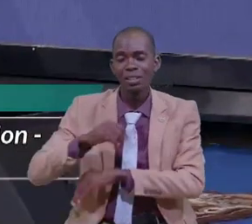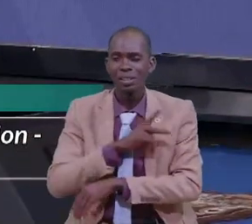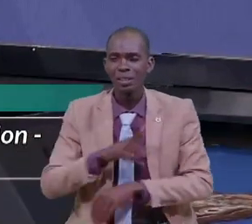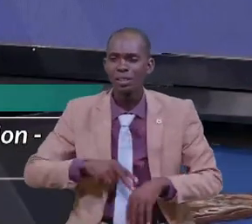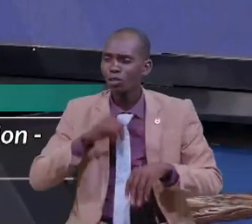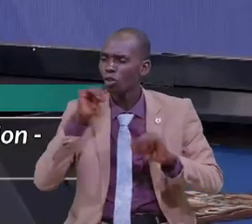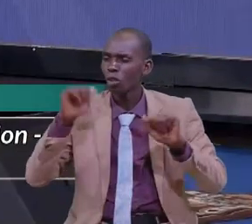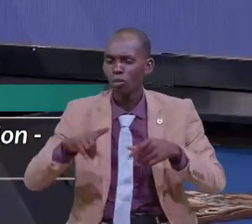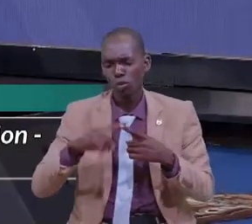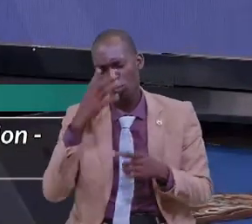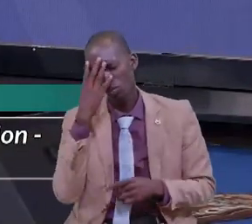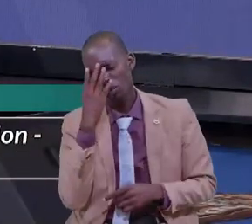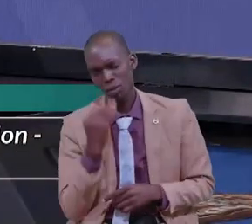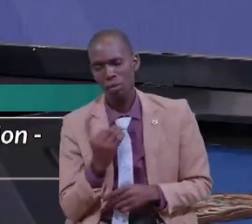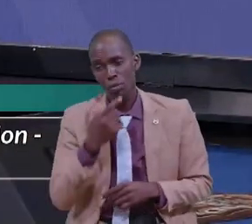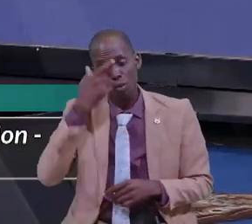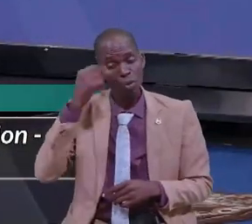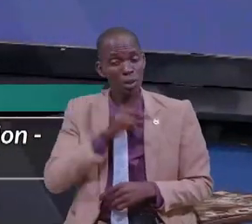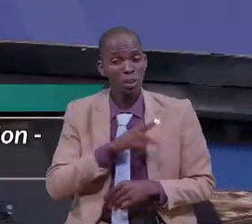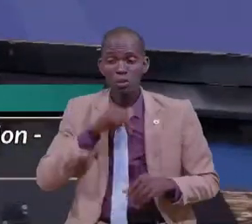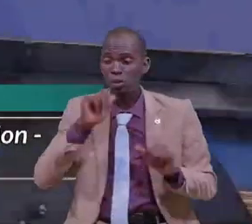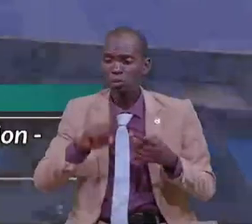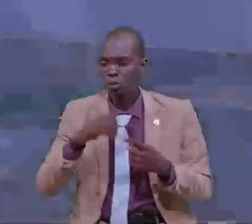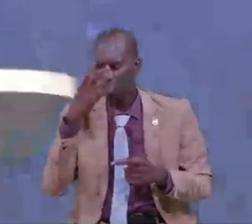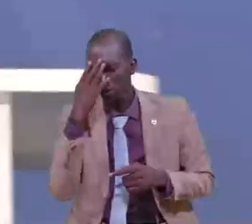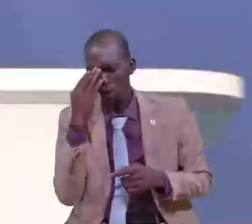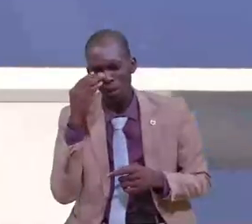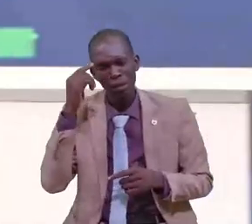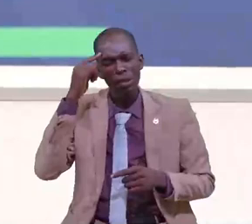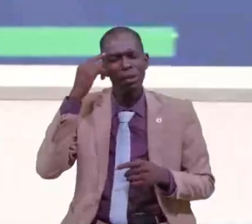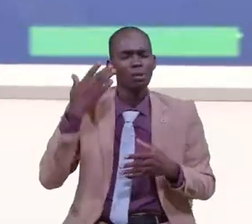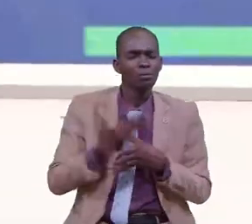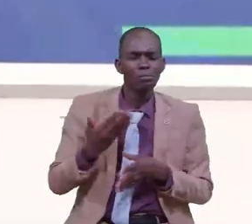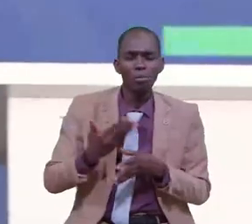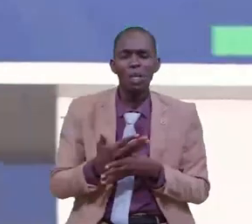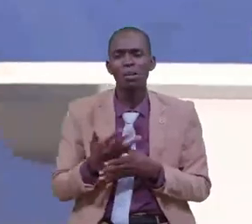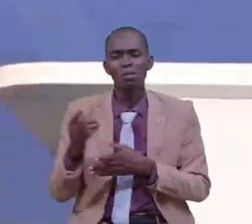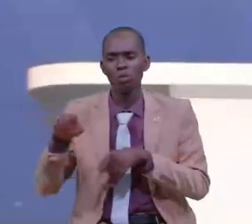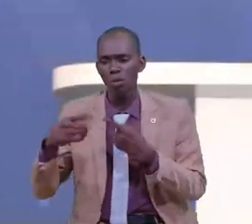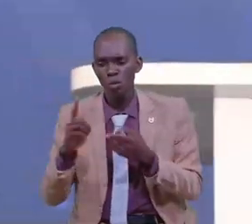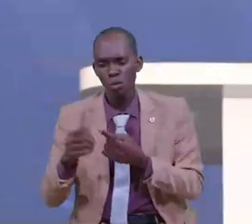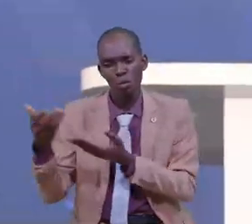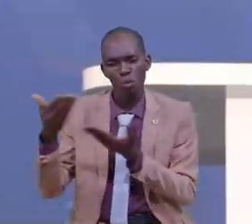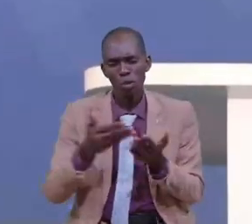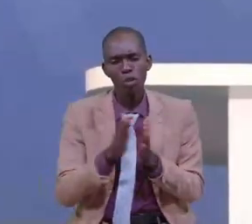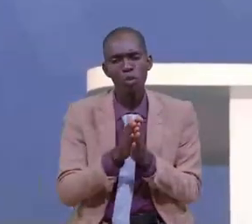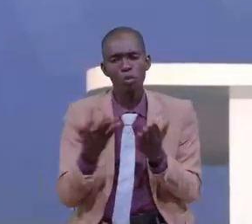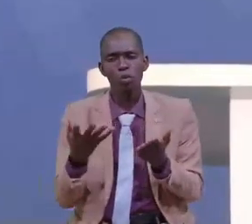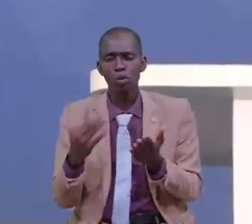dormir. Et parce qu'il n'a pas pu dormir, il a demandé les livres des